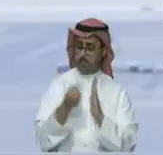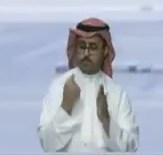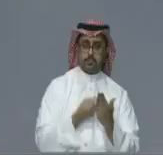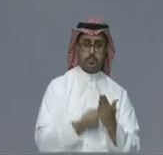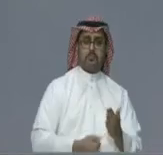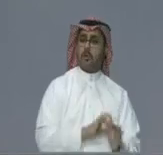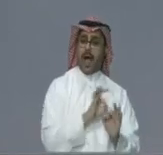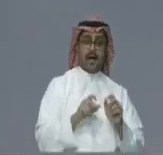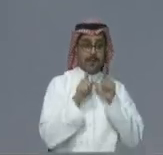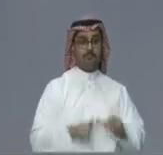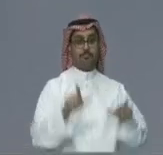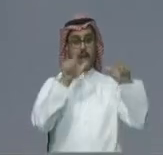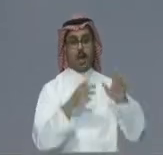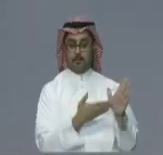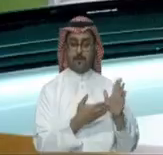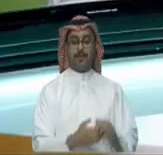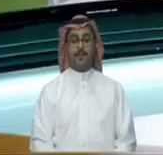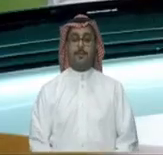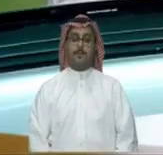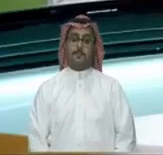المستوى الحالي للخدمات.